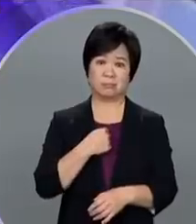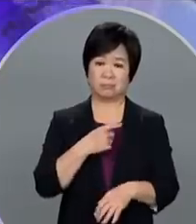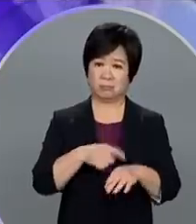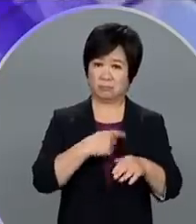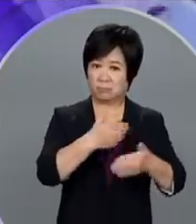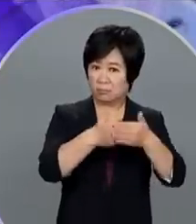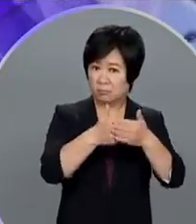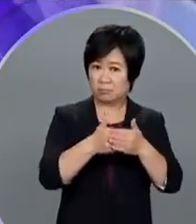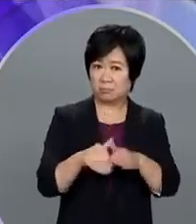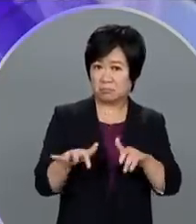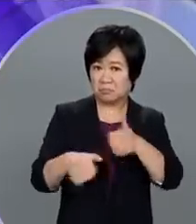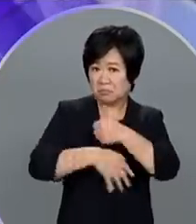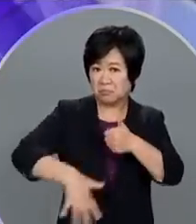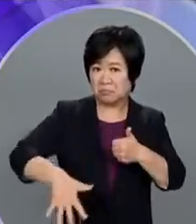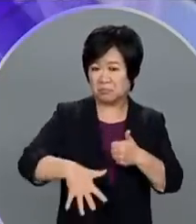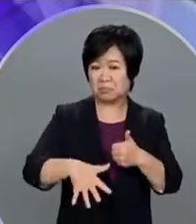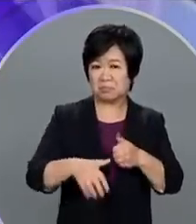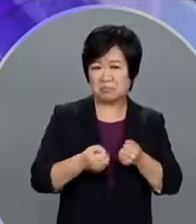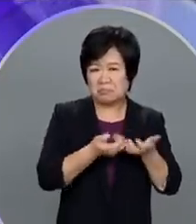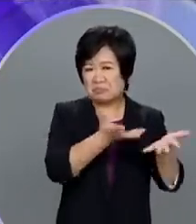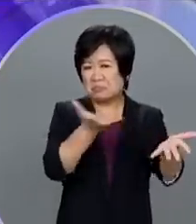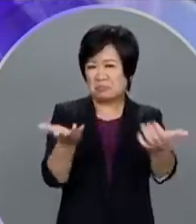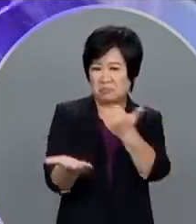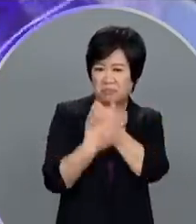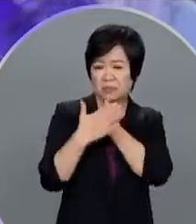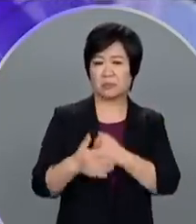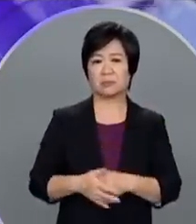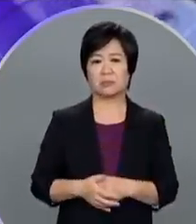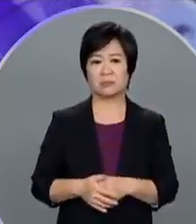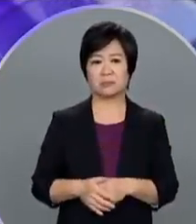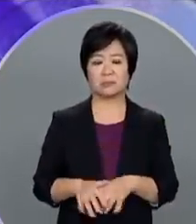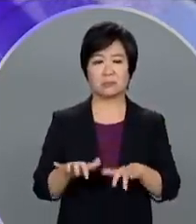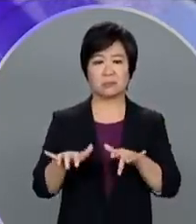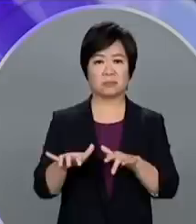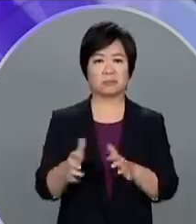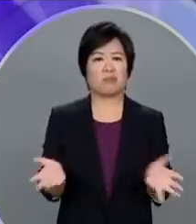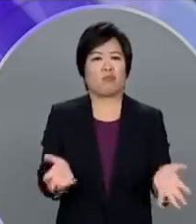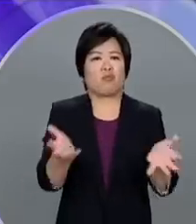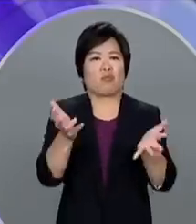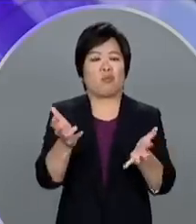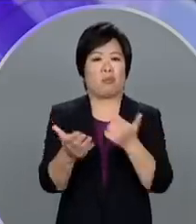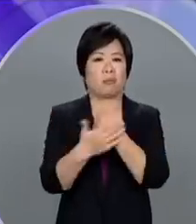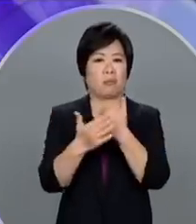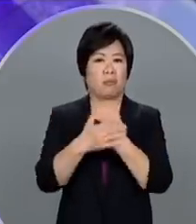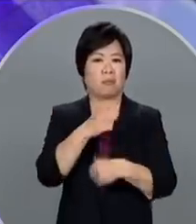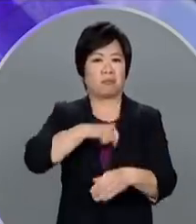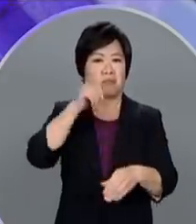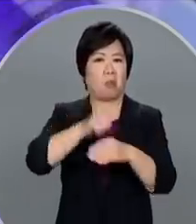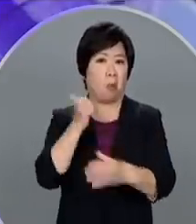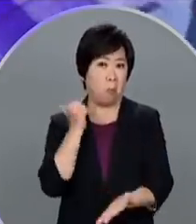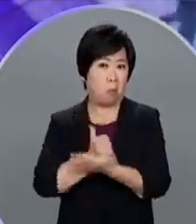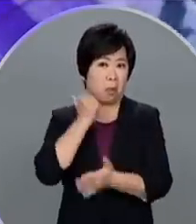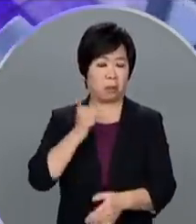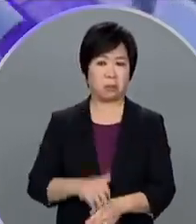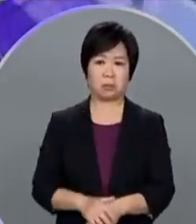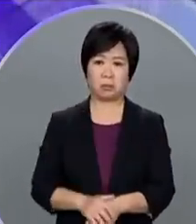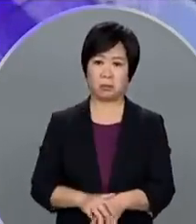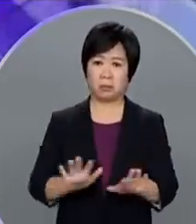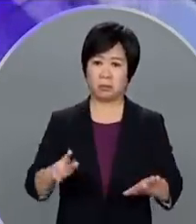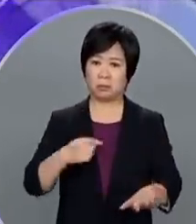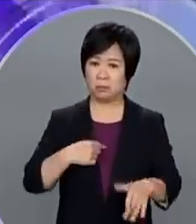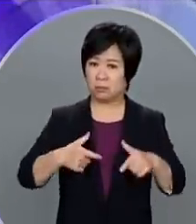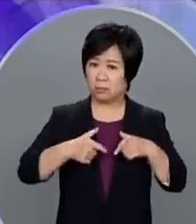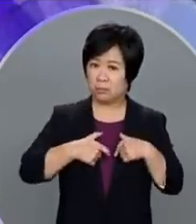获得巨大的政治利益，网军让我在选举得到了帮助，此时此刻我的心